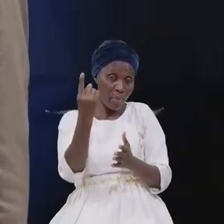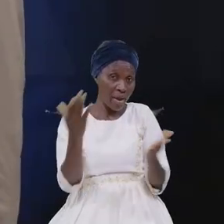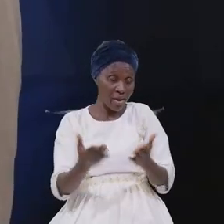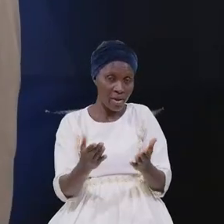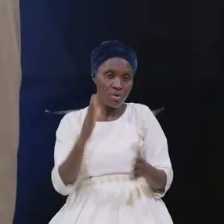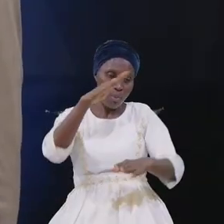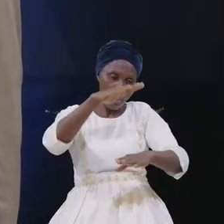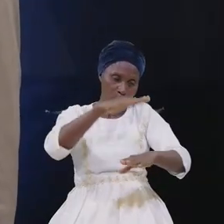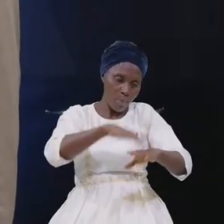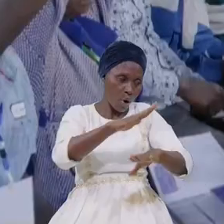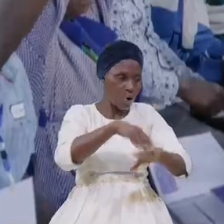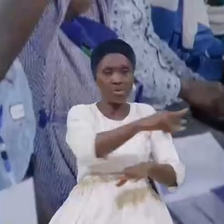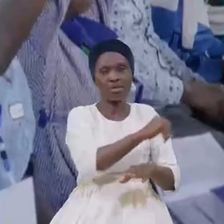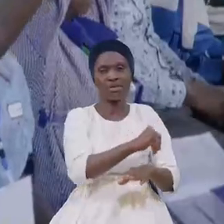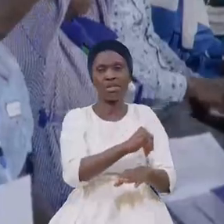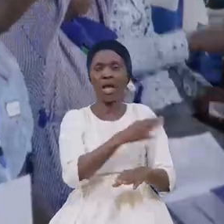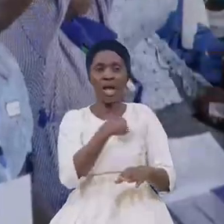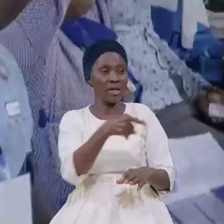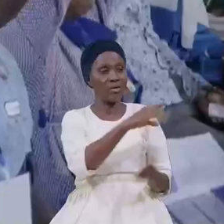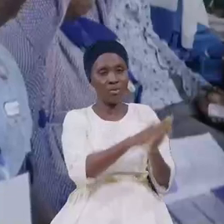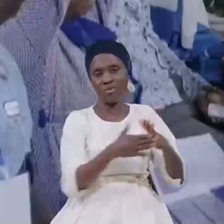la main aux malades et les malades seront guéris.